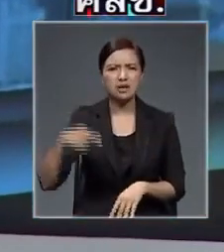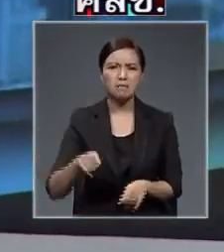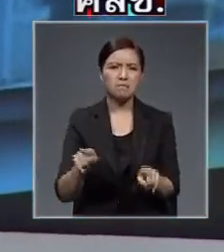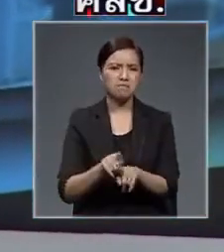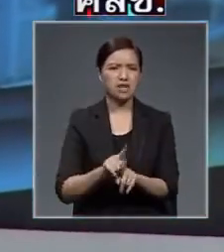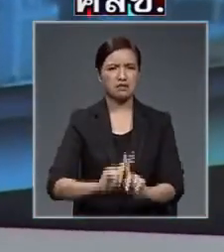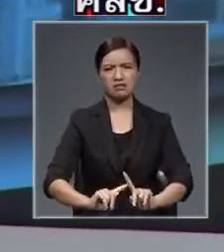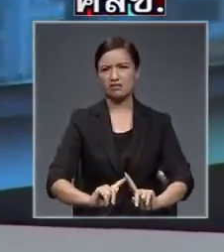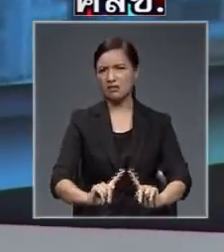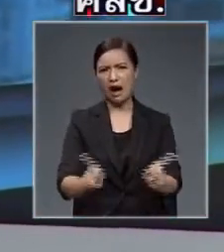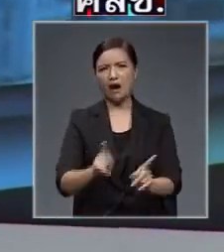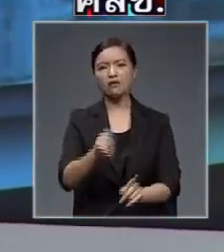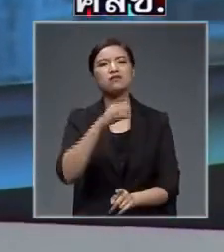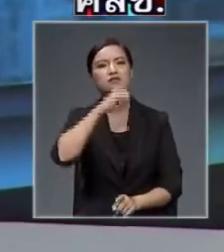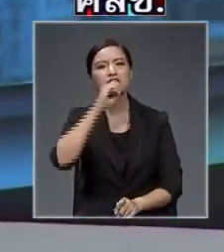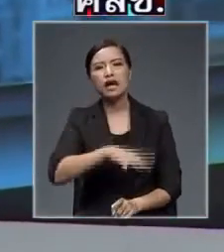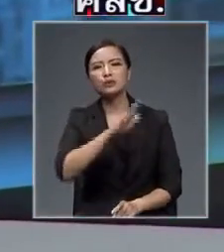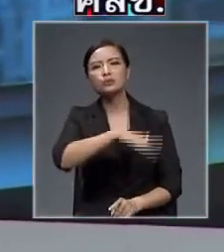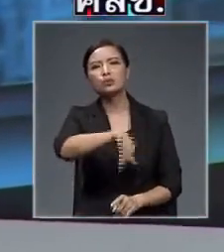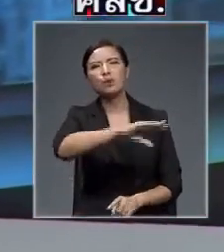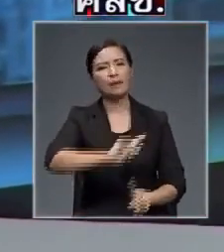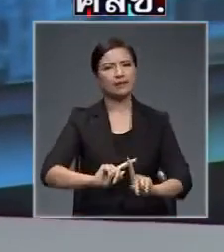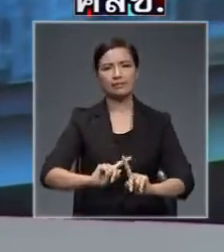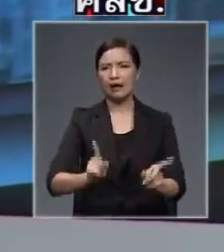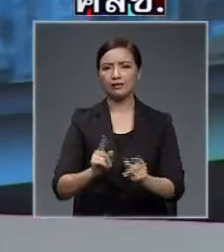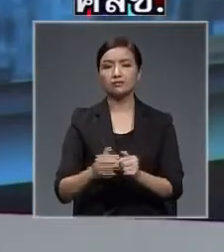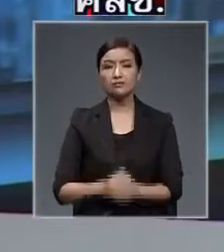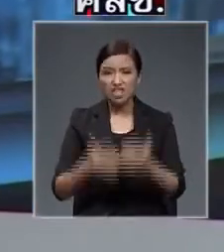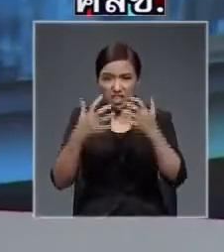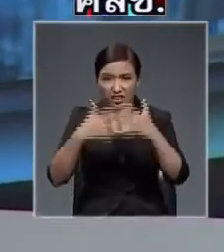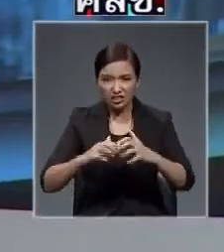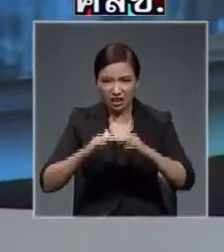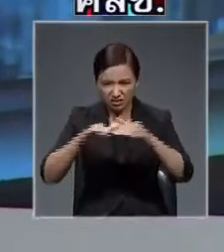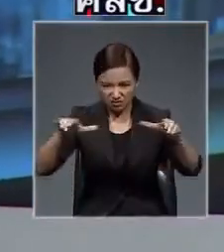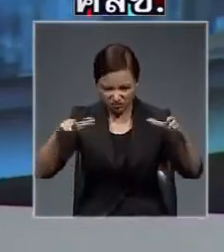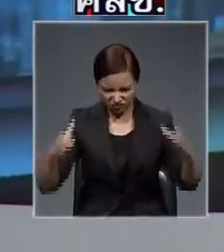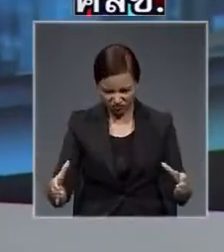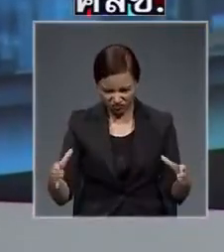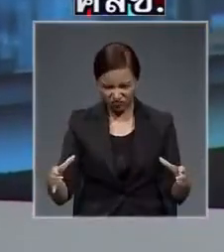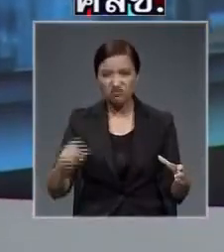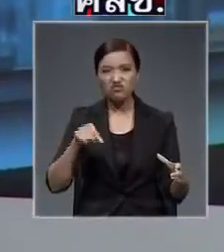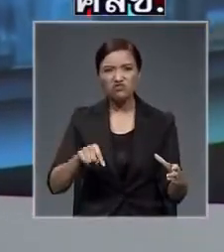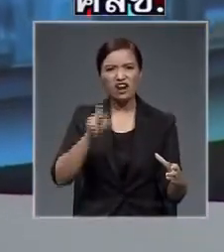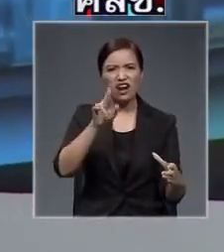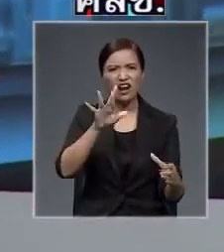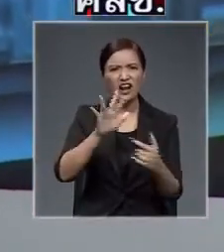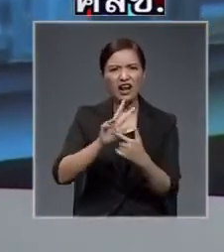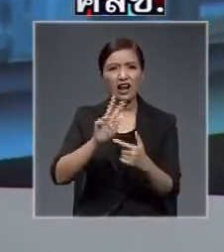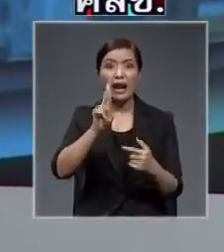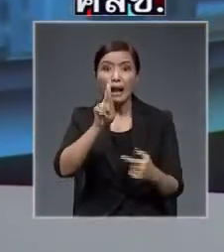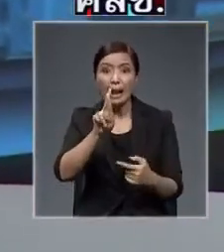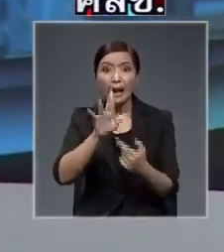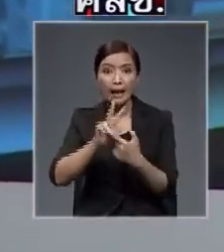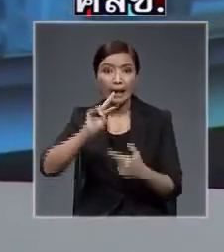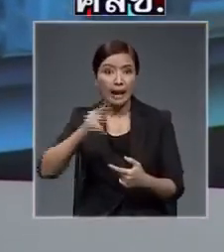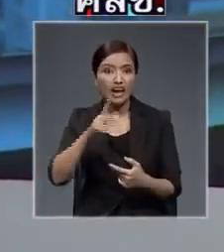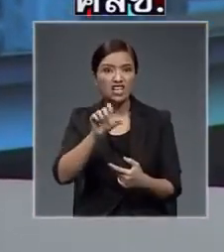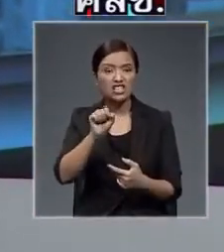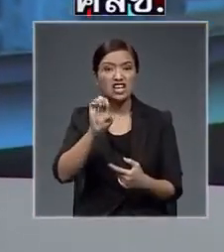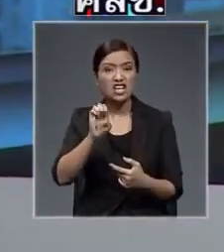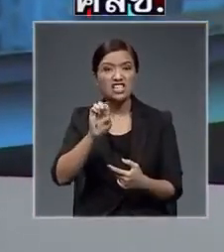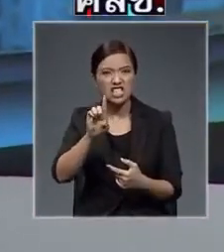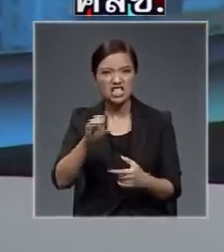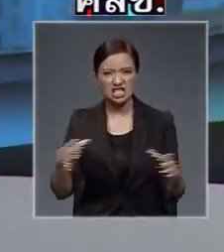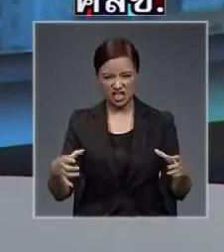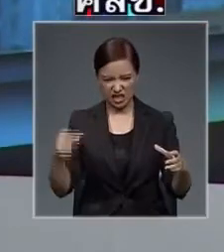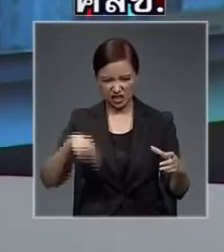เป็นขยะพิเศษค่ะ แ ล้วเครื่องกำเนิดรังสีเนี่ยนะคะนักวิชาการเป็นที่ทราบกันโดยทั่วไปว่าไม่มีเครื่องไหนเล